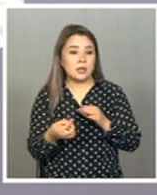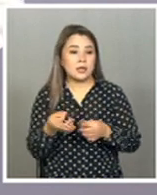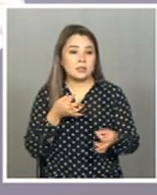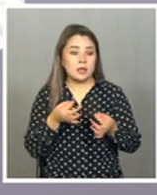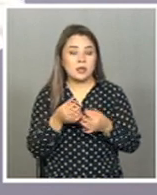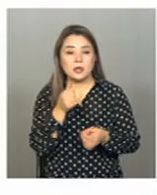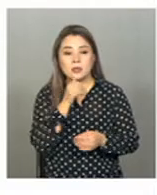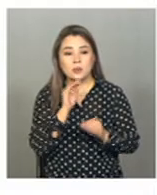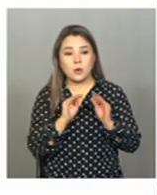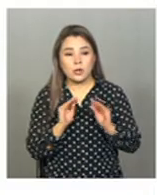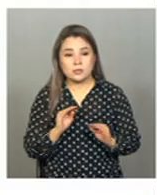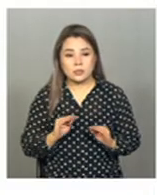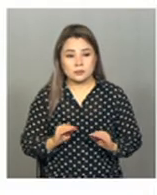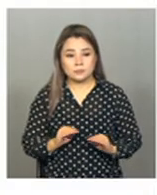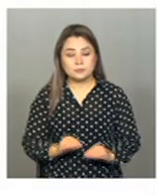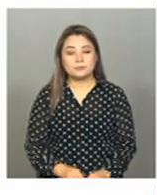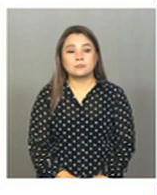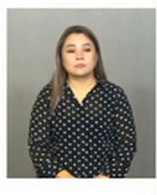көріңіз.